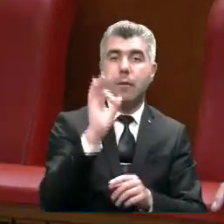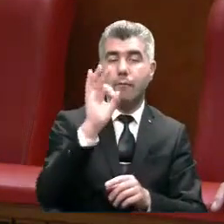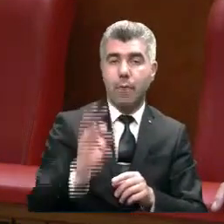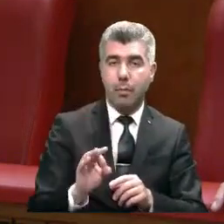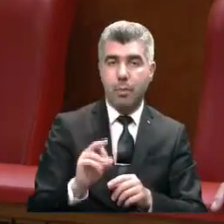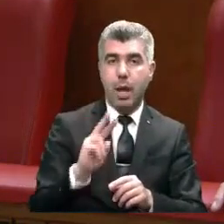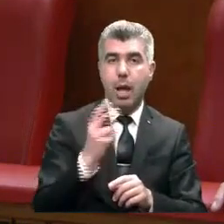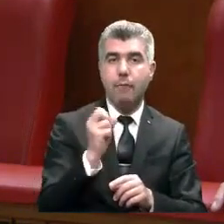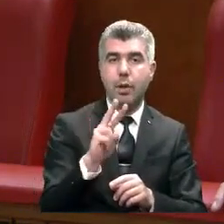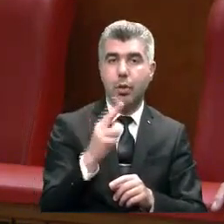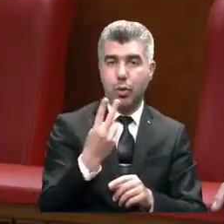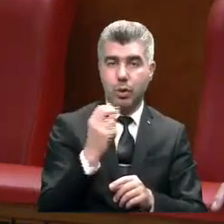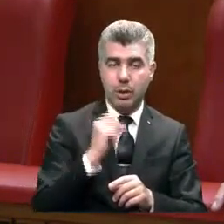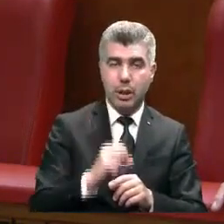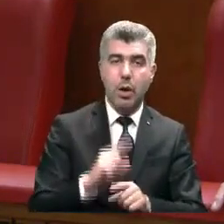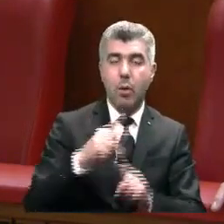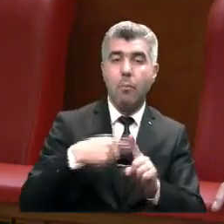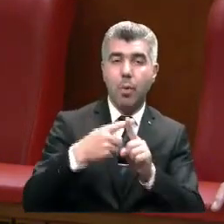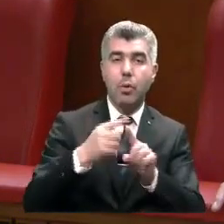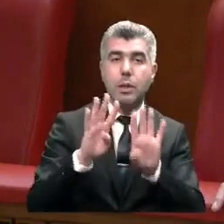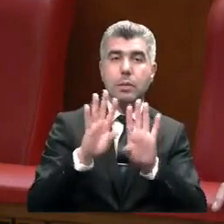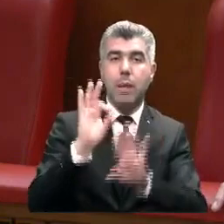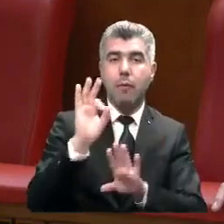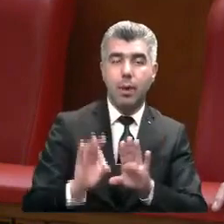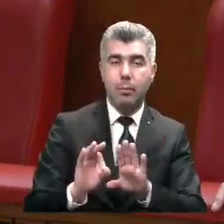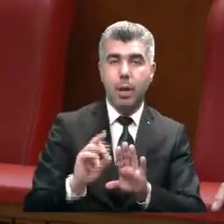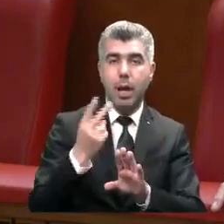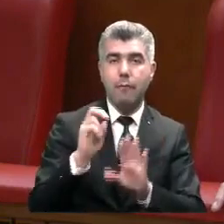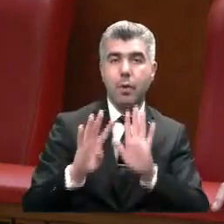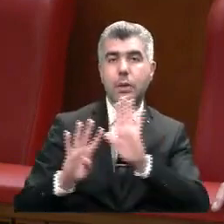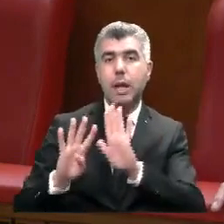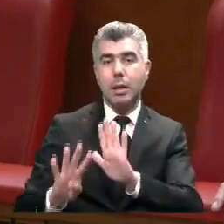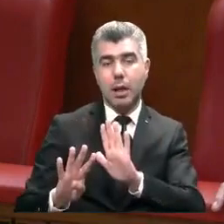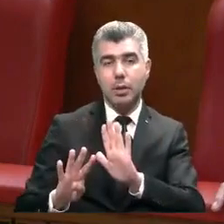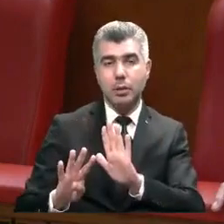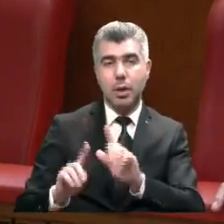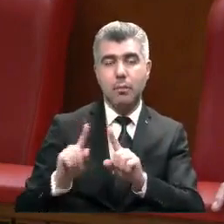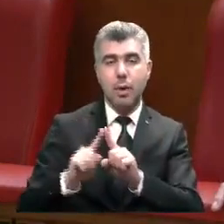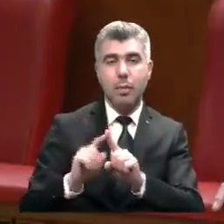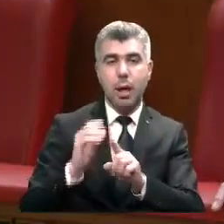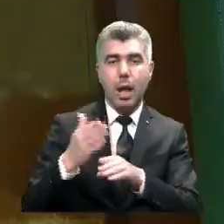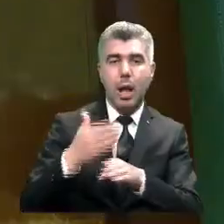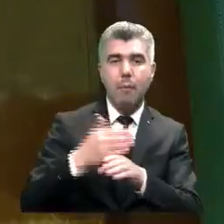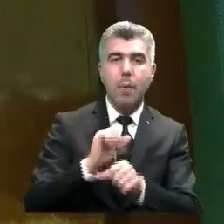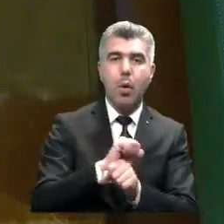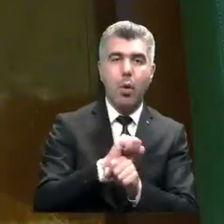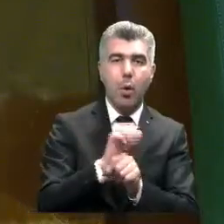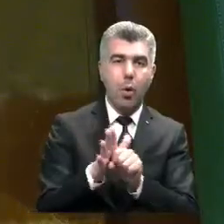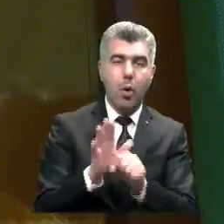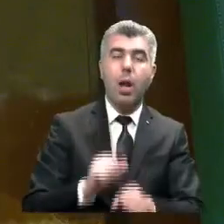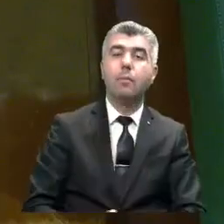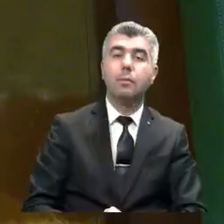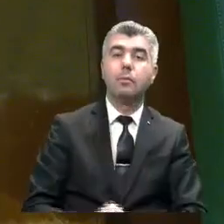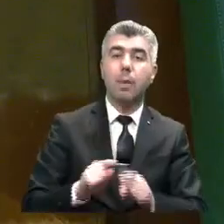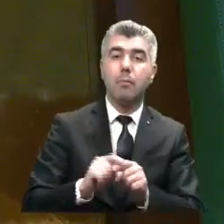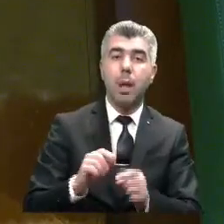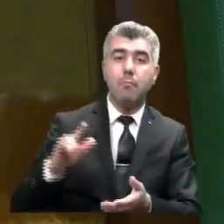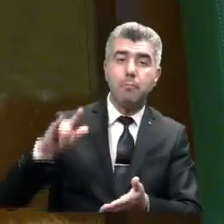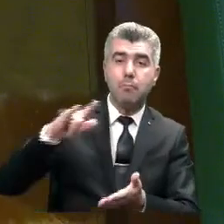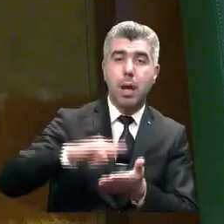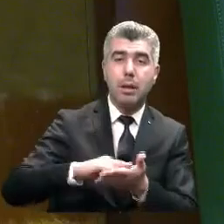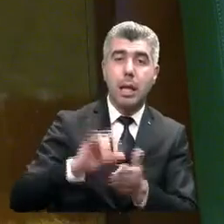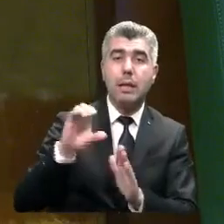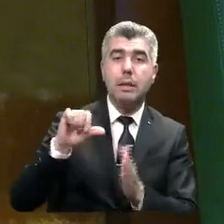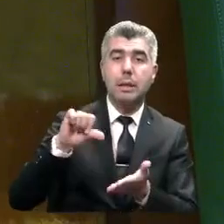22 وبزياده ديال 8% ديال سنه 2019 كسنه مرجعيه قبل الجائحه بالنسبه المطار الدار